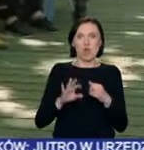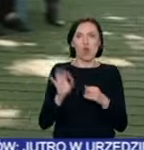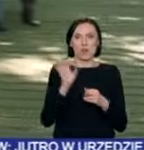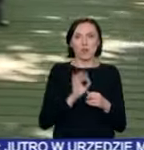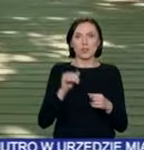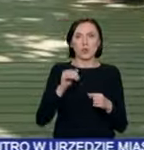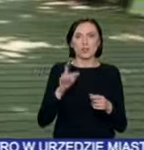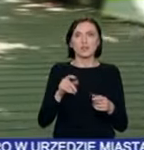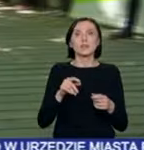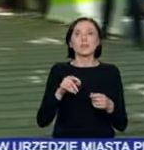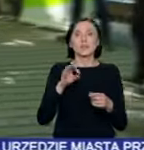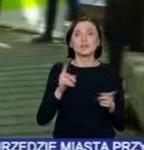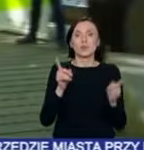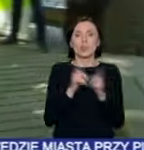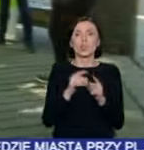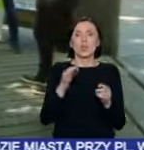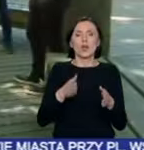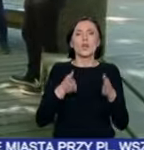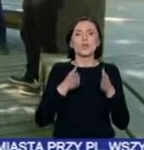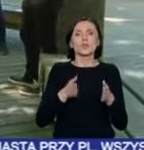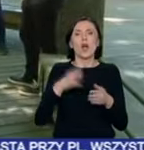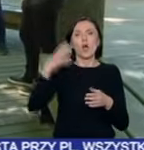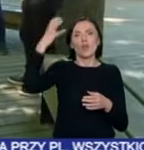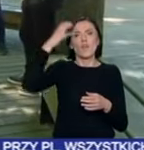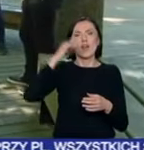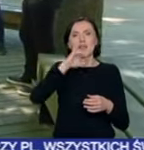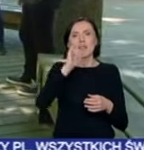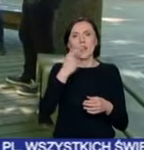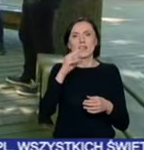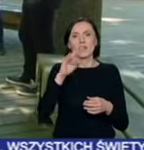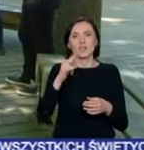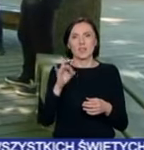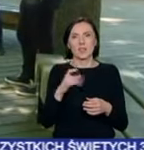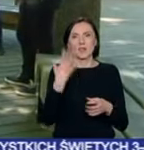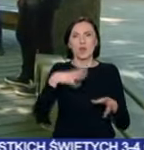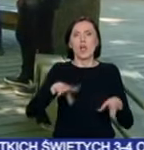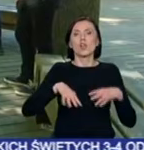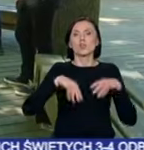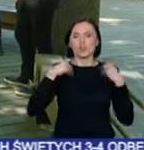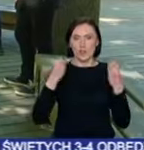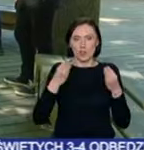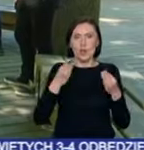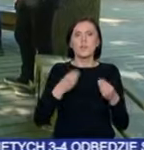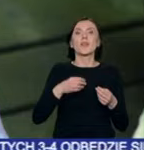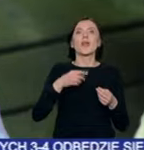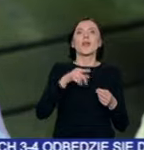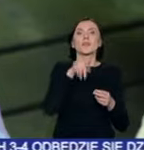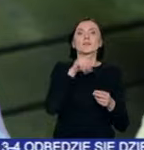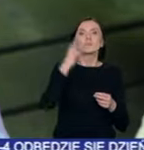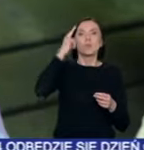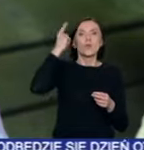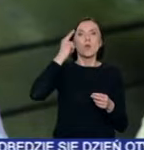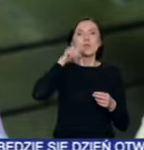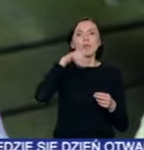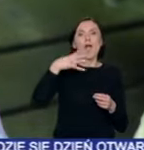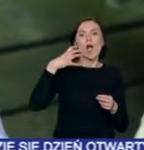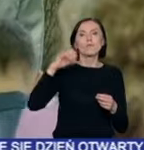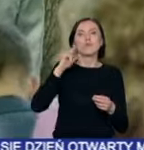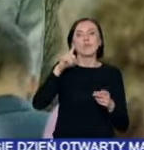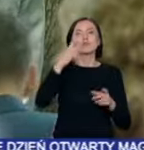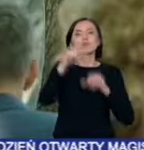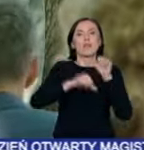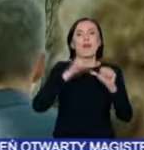zbiegu Alei Fosza i ulicy Królowej Jadwigi świętowano setne urodziny autora komiksu Henryka Chmielewskiego, znanego bardziej